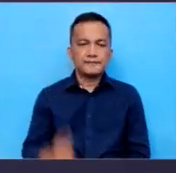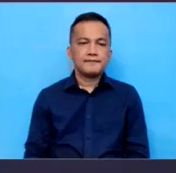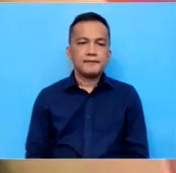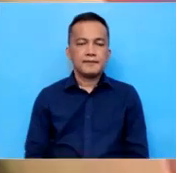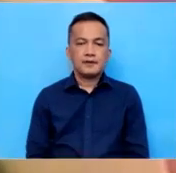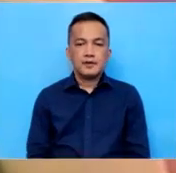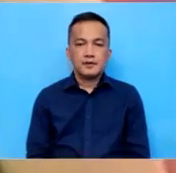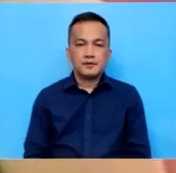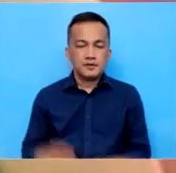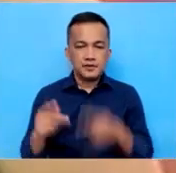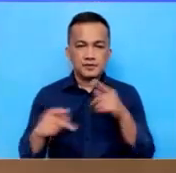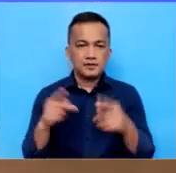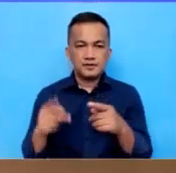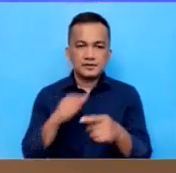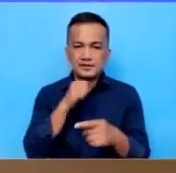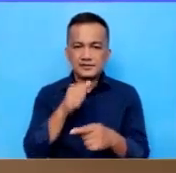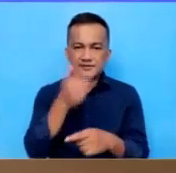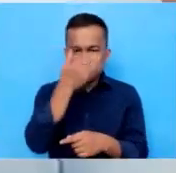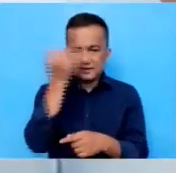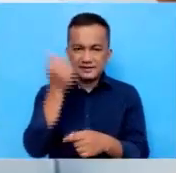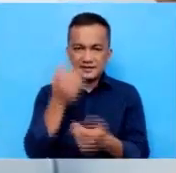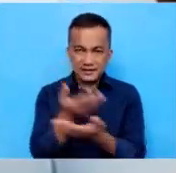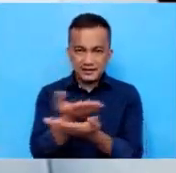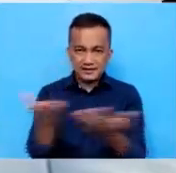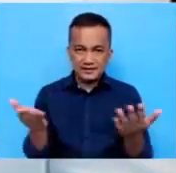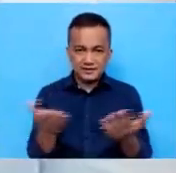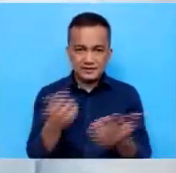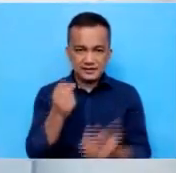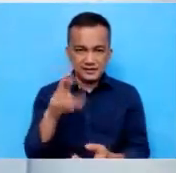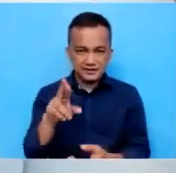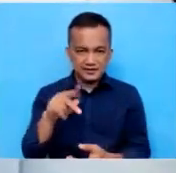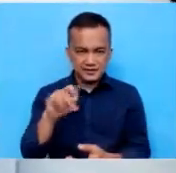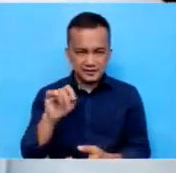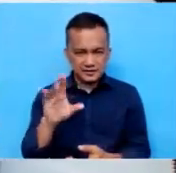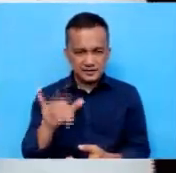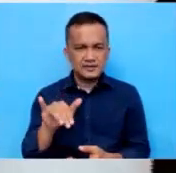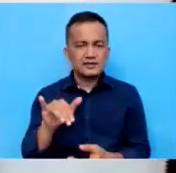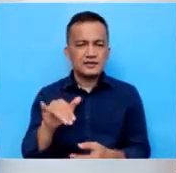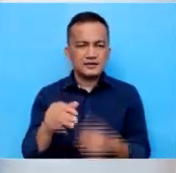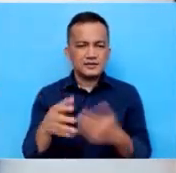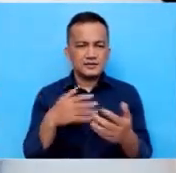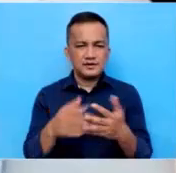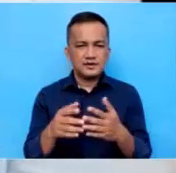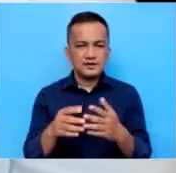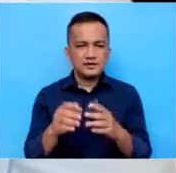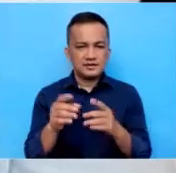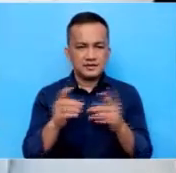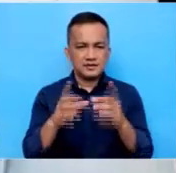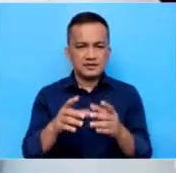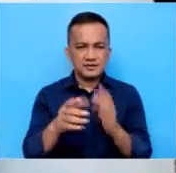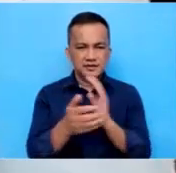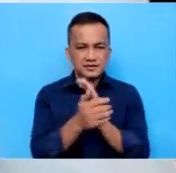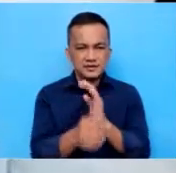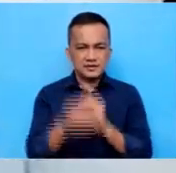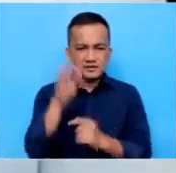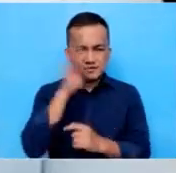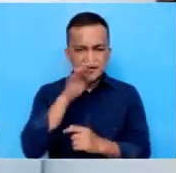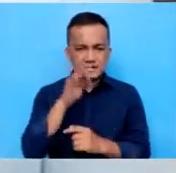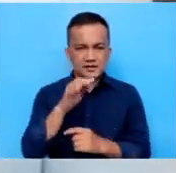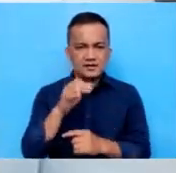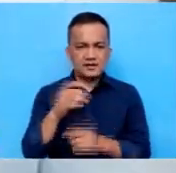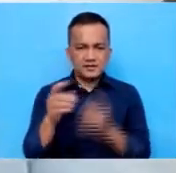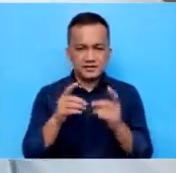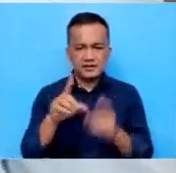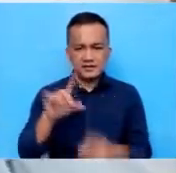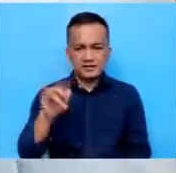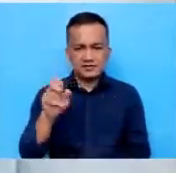ko makalimutan. Kayo po, sila Sir Percy, even yung director namin sa Talentadong Pinoy, also si Direk Rich Lustre,